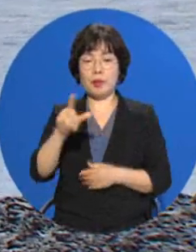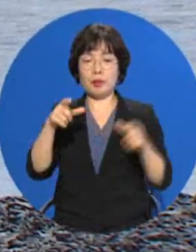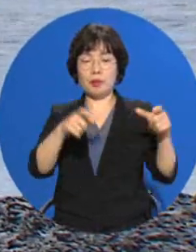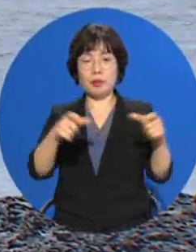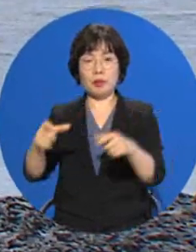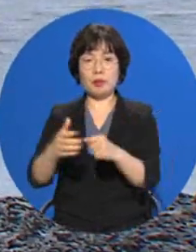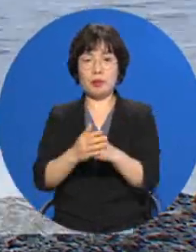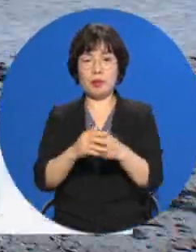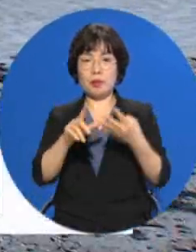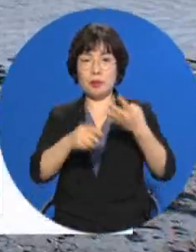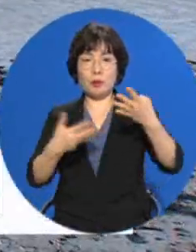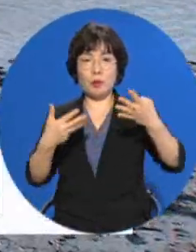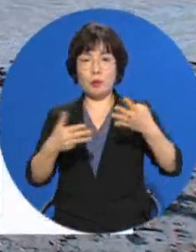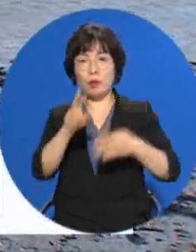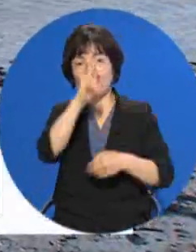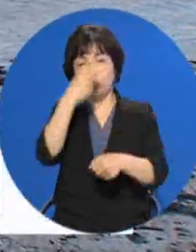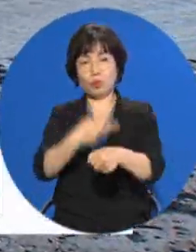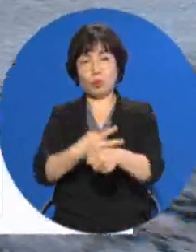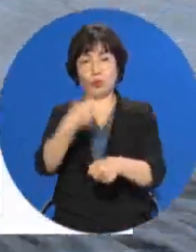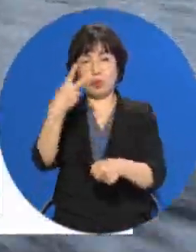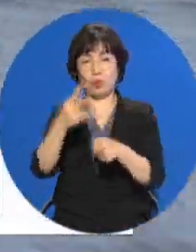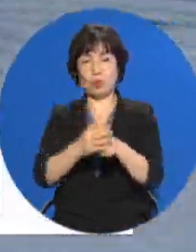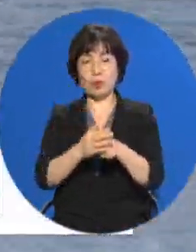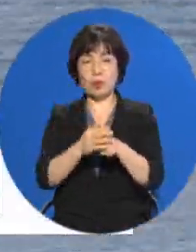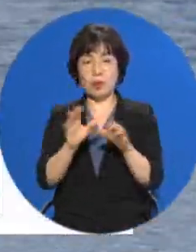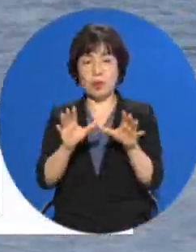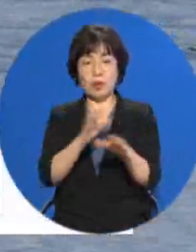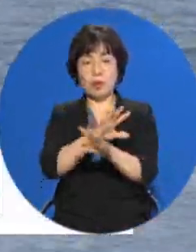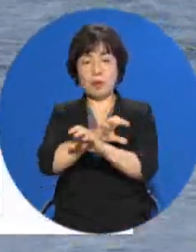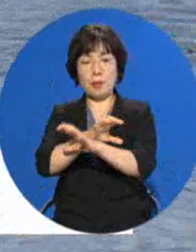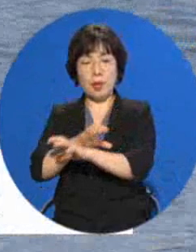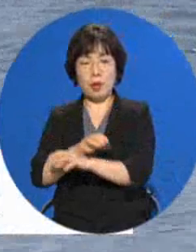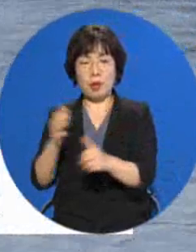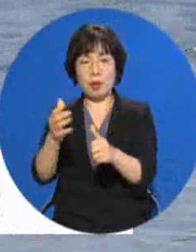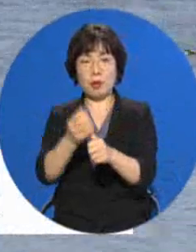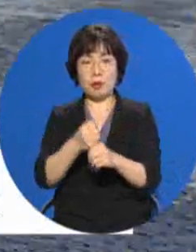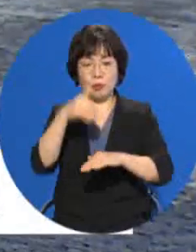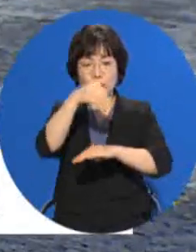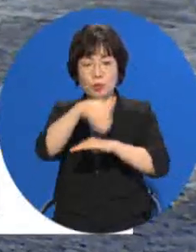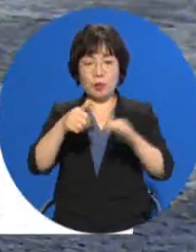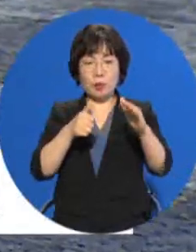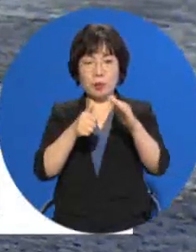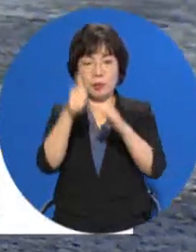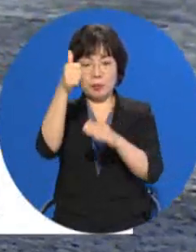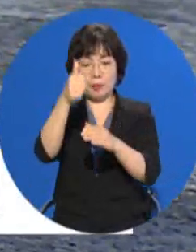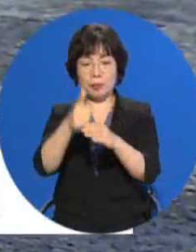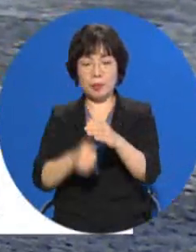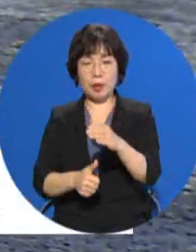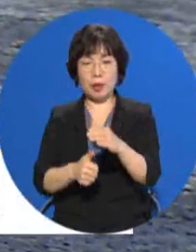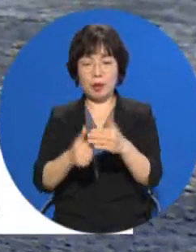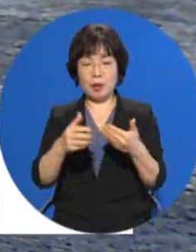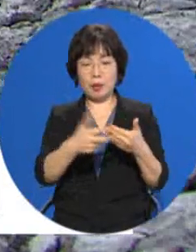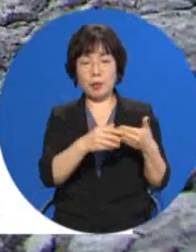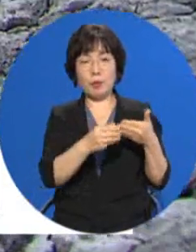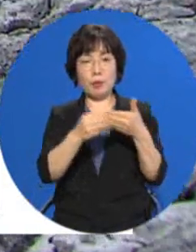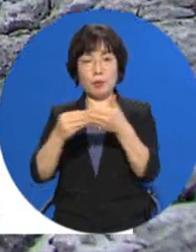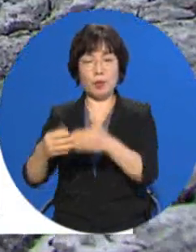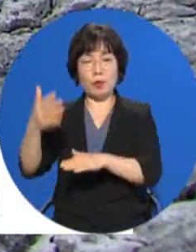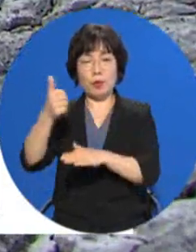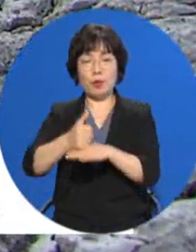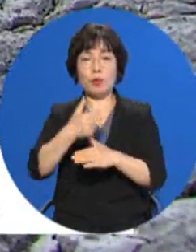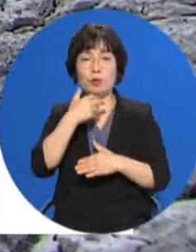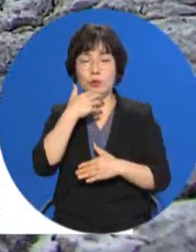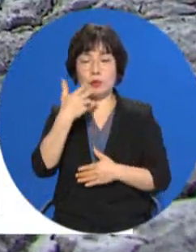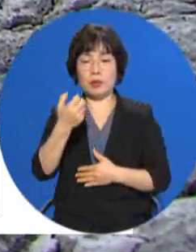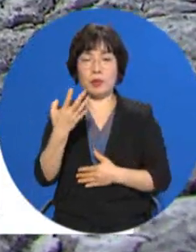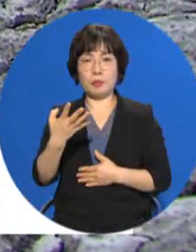8일 오후 2시쯤 이곳에서 칠개를 잡으러 나갔던 74살 A씨가 갯벌에 빠져 병원으로 옮겨졌지만 결국